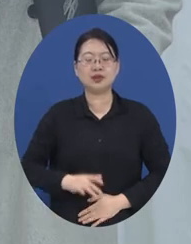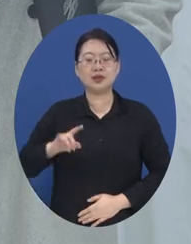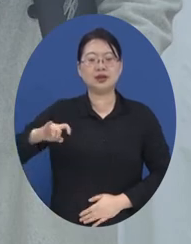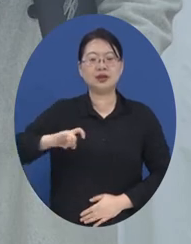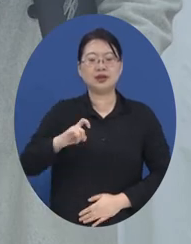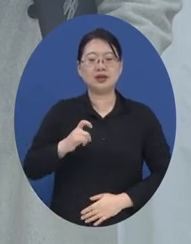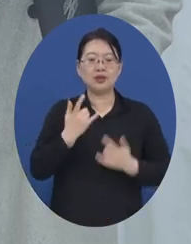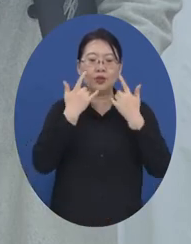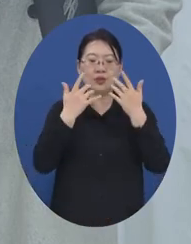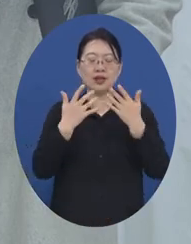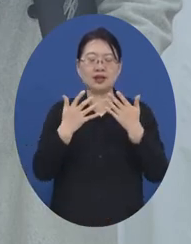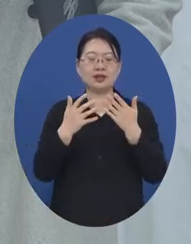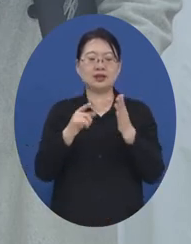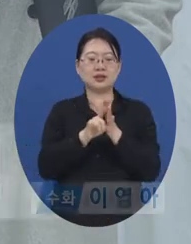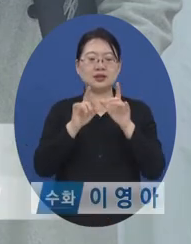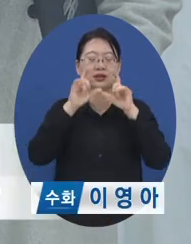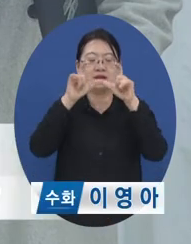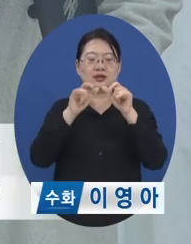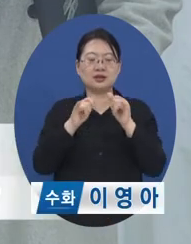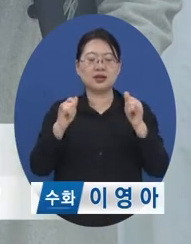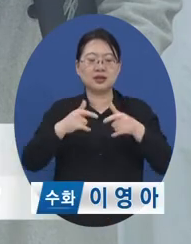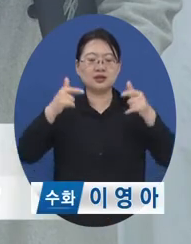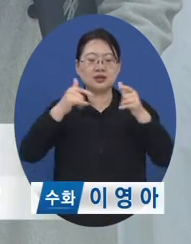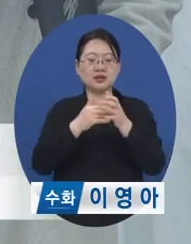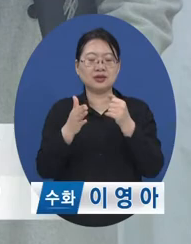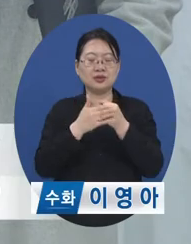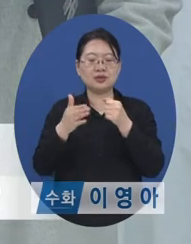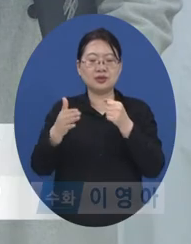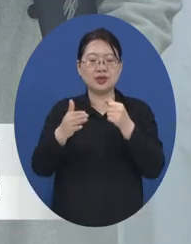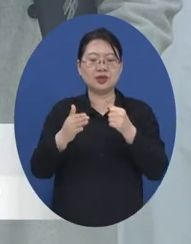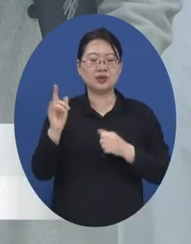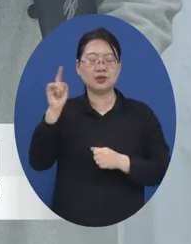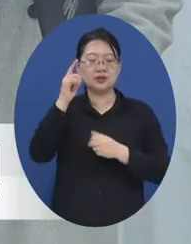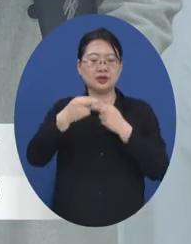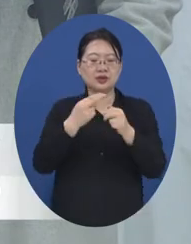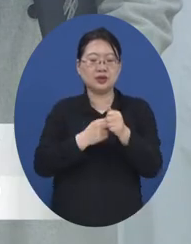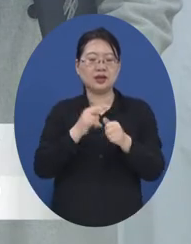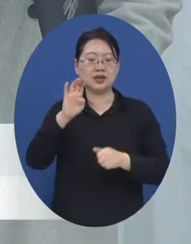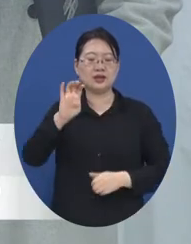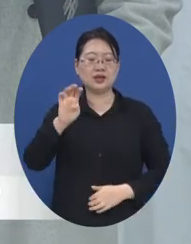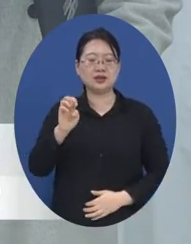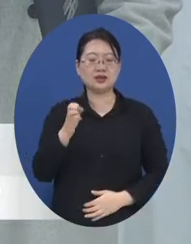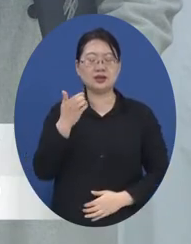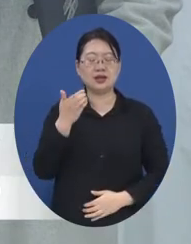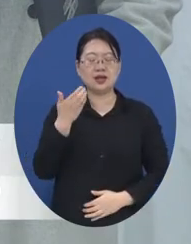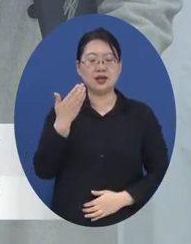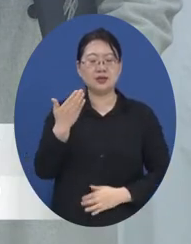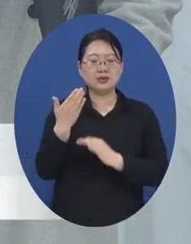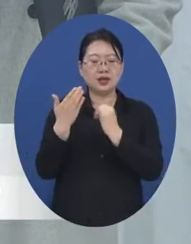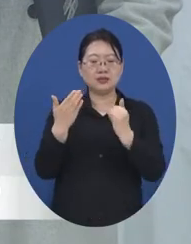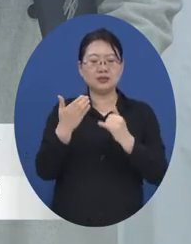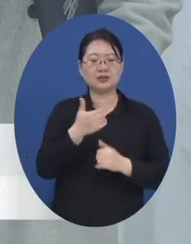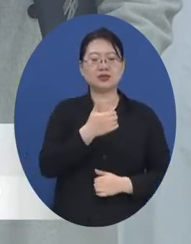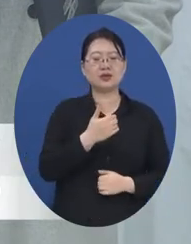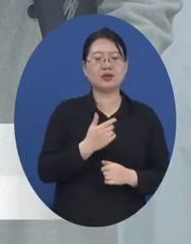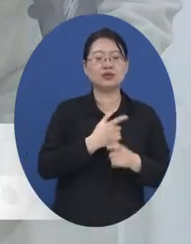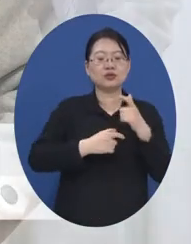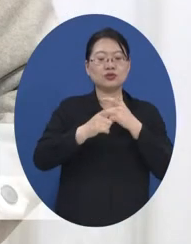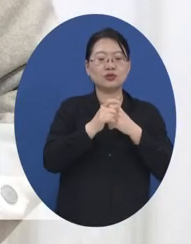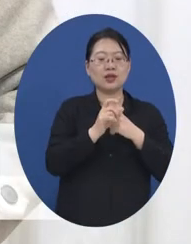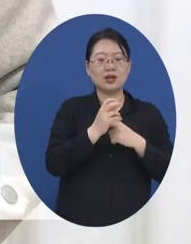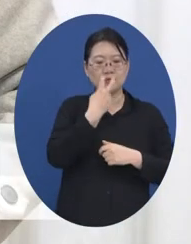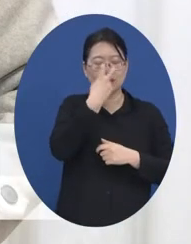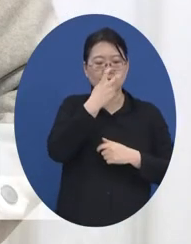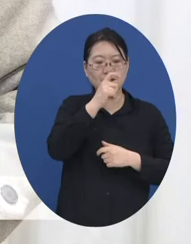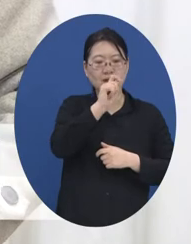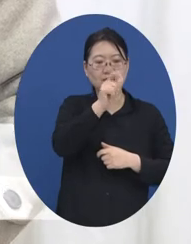코로나19 확진자가 급증함에 따라 경기도는 시군 공중보건의사 59명을 역학조사관으로 추가 임명했다고